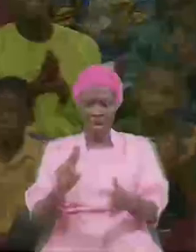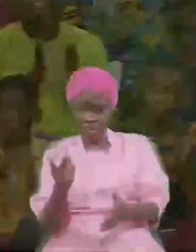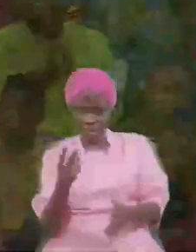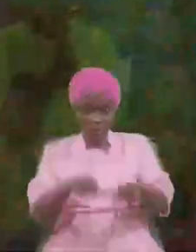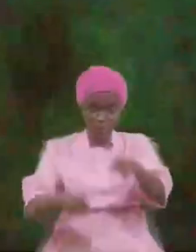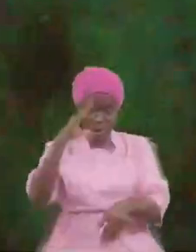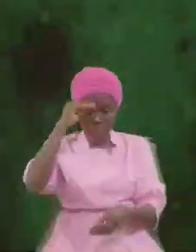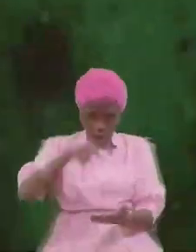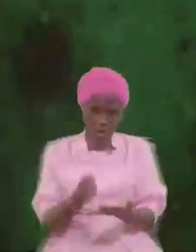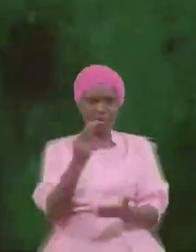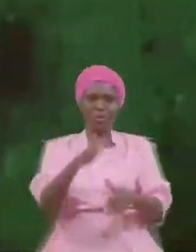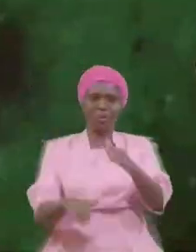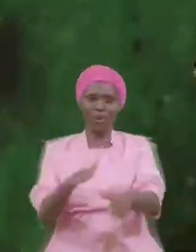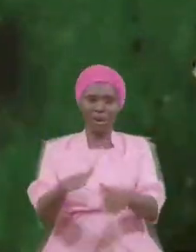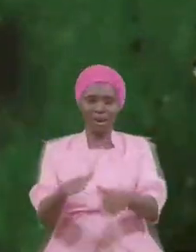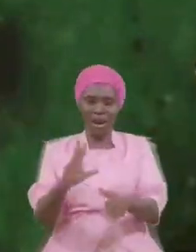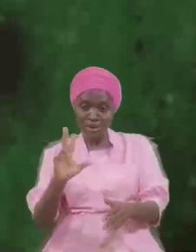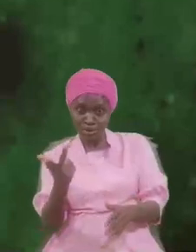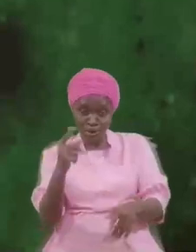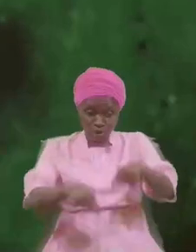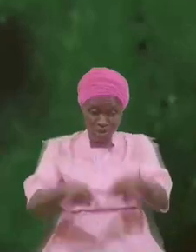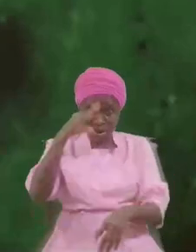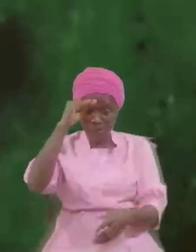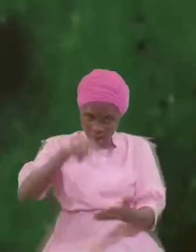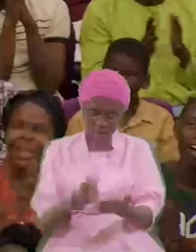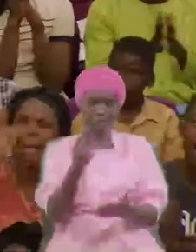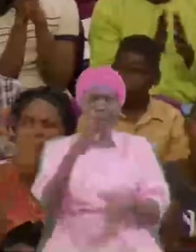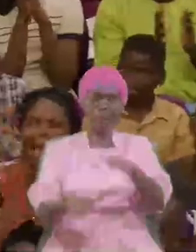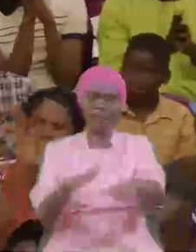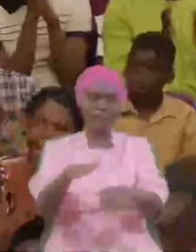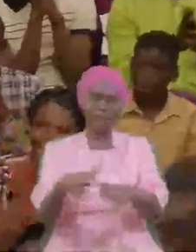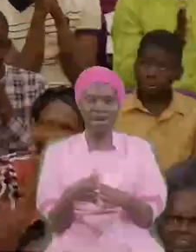natte, s'est levé. La troisième, sur la natte, s'est levé.